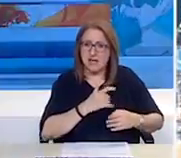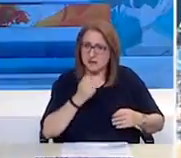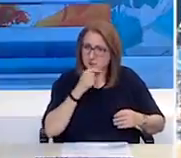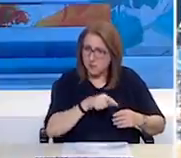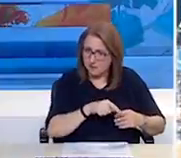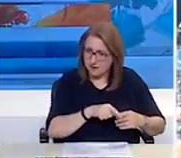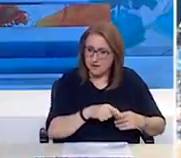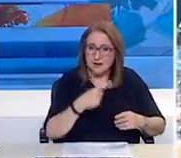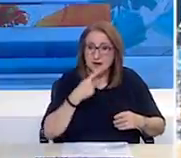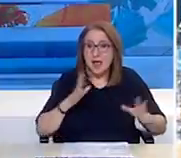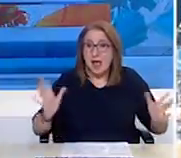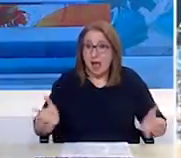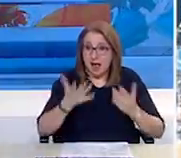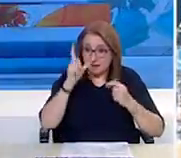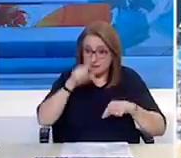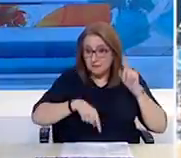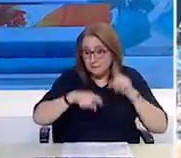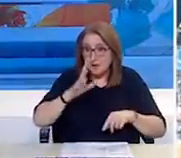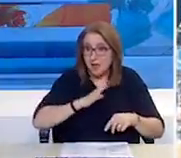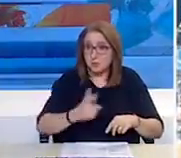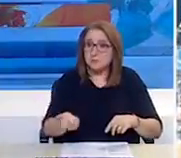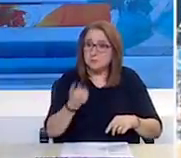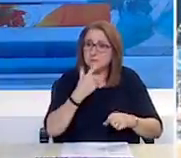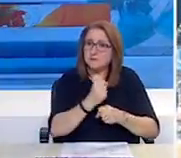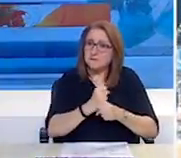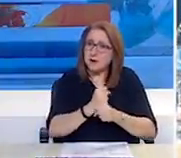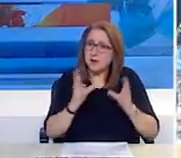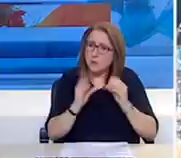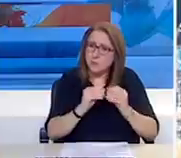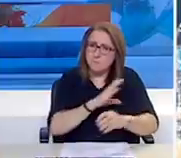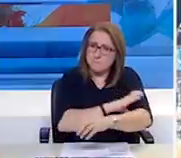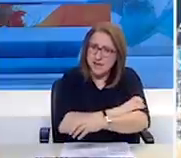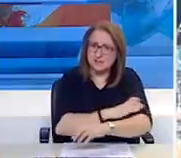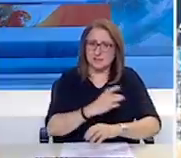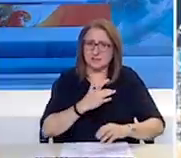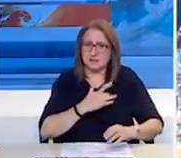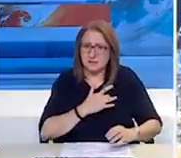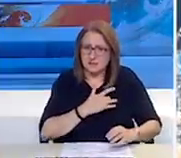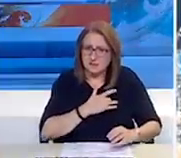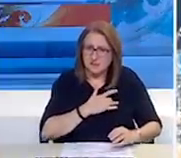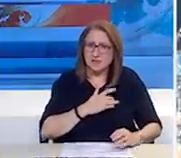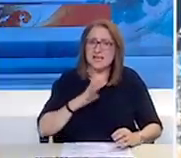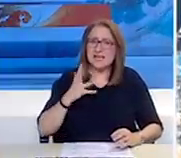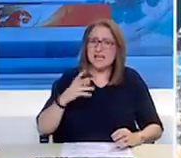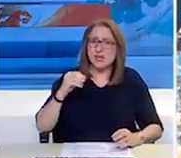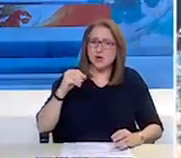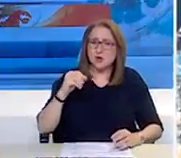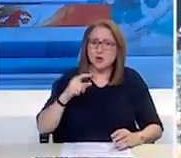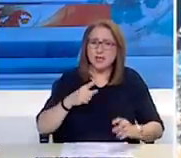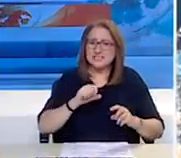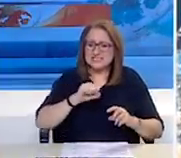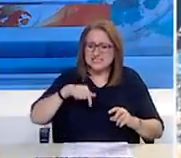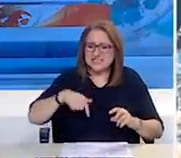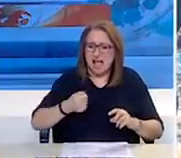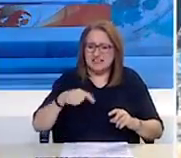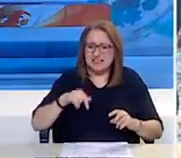με τους ερευνητές, αν κάποιος παίρνει αυτά τα φάρμακα, όπως και κάποια άλλα φάρμακα που παίρνουμε για υψηλά επίπεδα λιπιδίων του ορού, τις στατίνες,